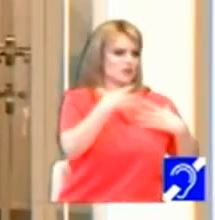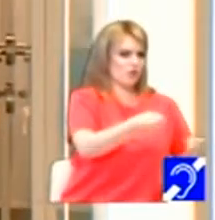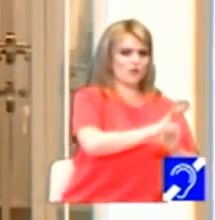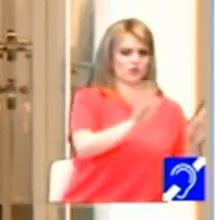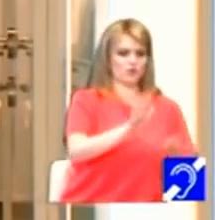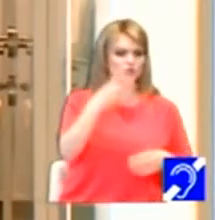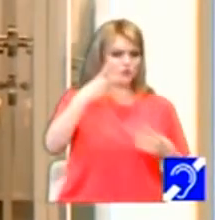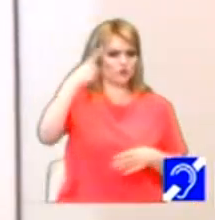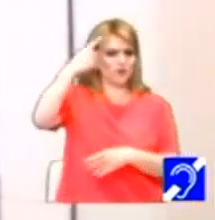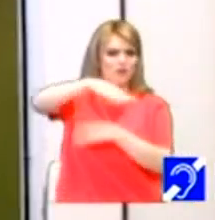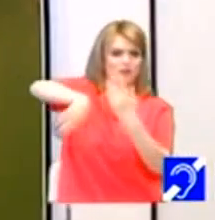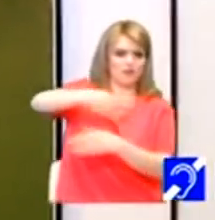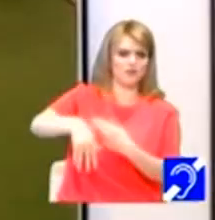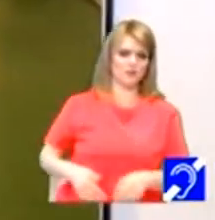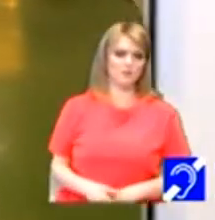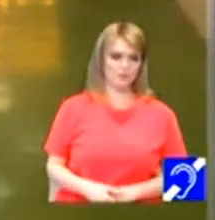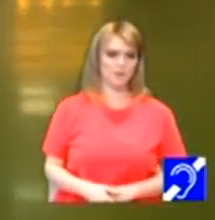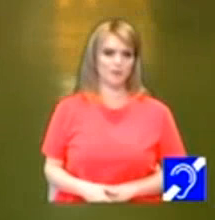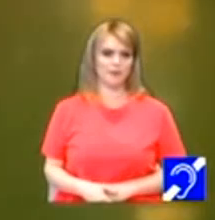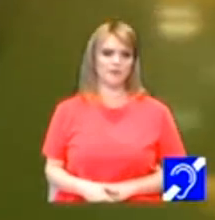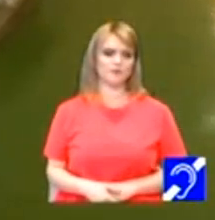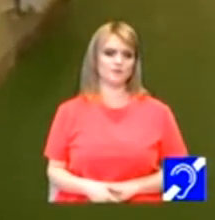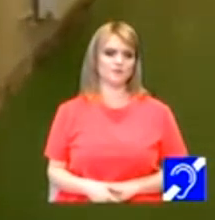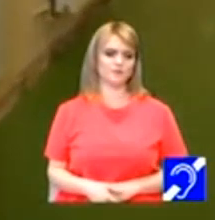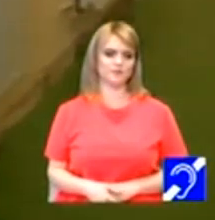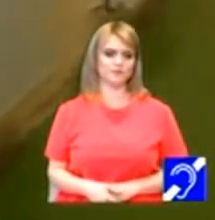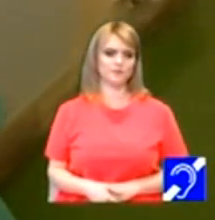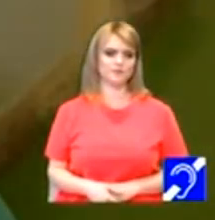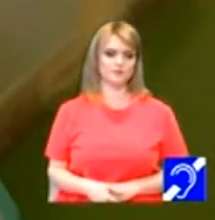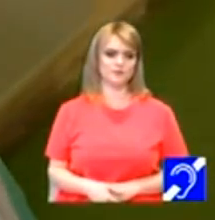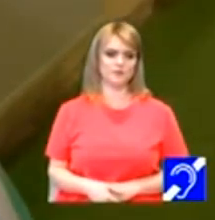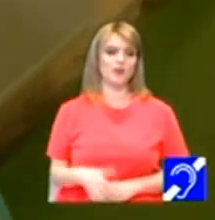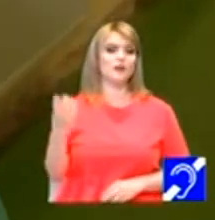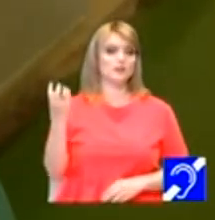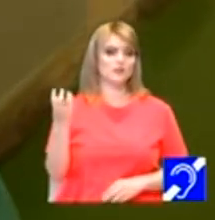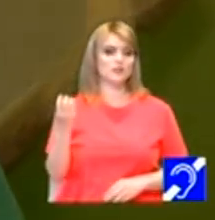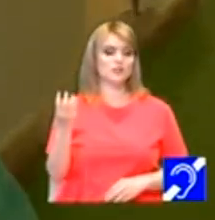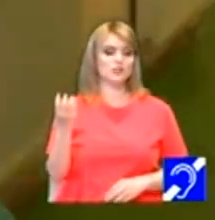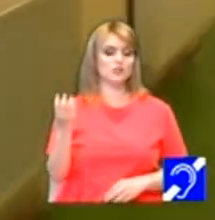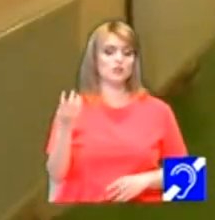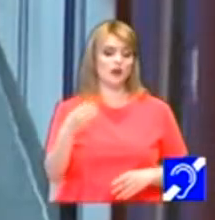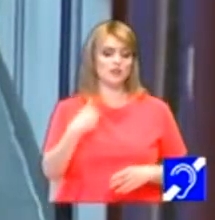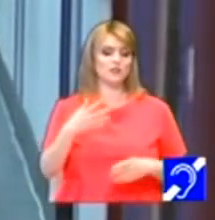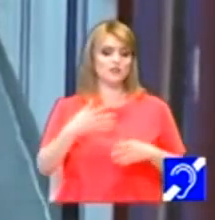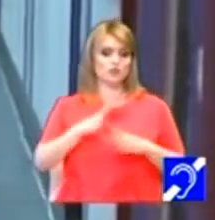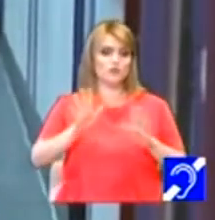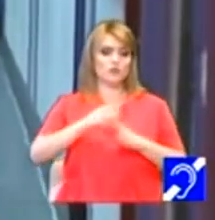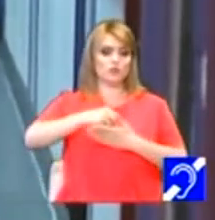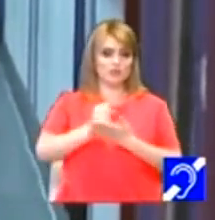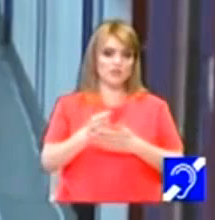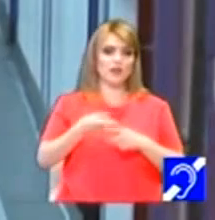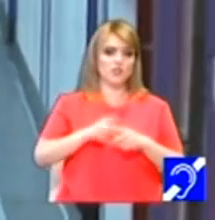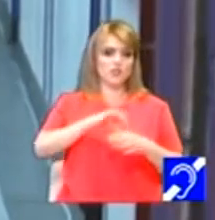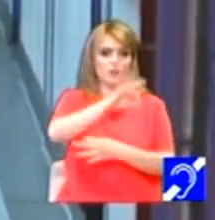că statul nu poate opri bunurile unei persoane bolnave pentru decontaminare. De asemenea, se va recurge la detașarea obligatorie a